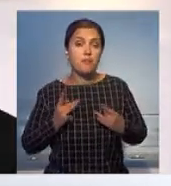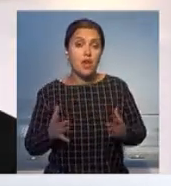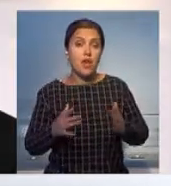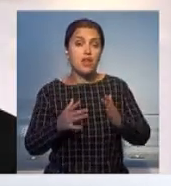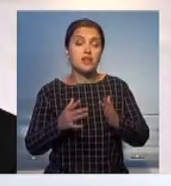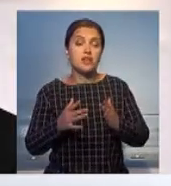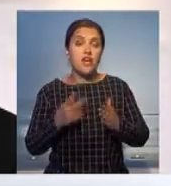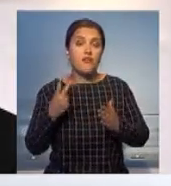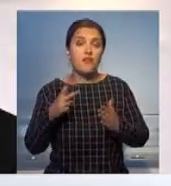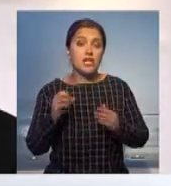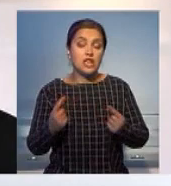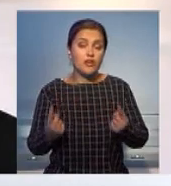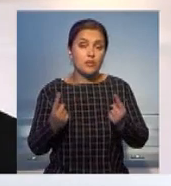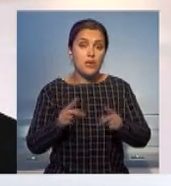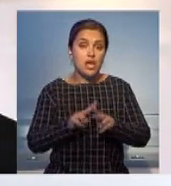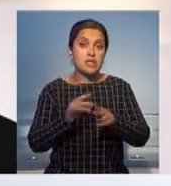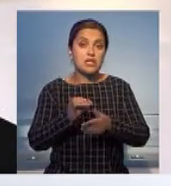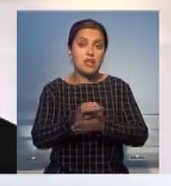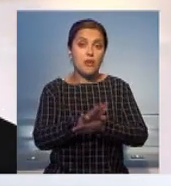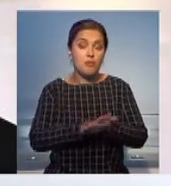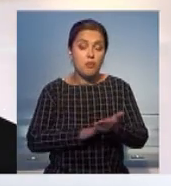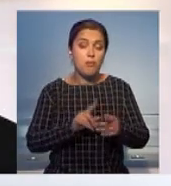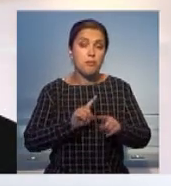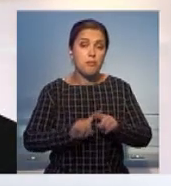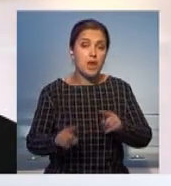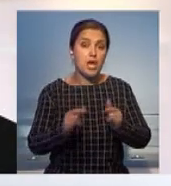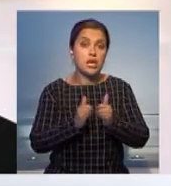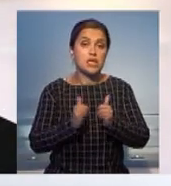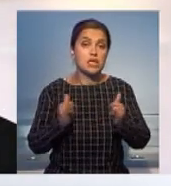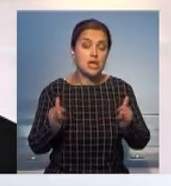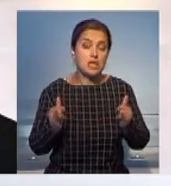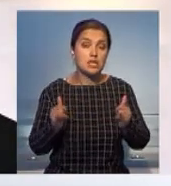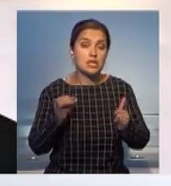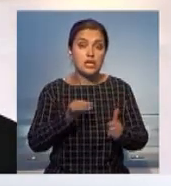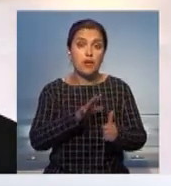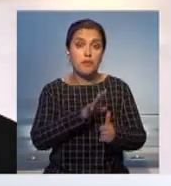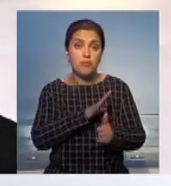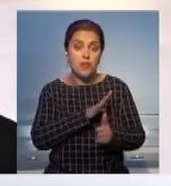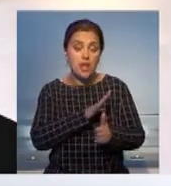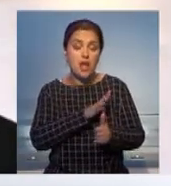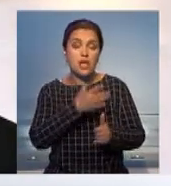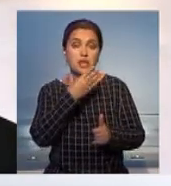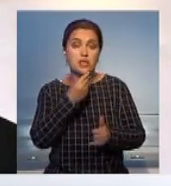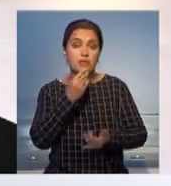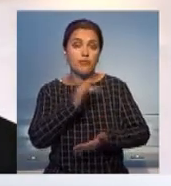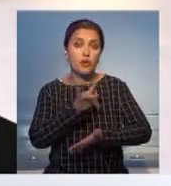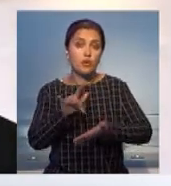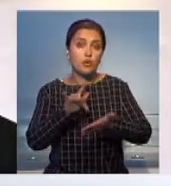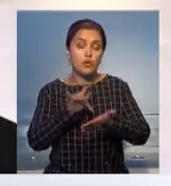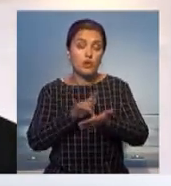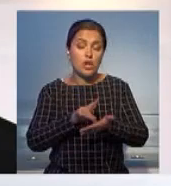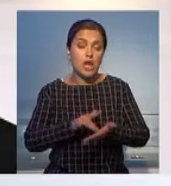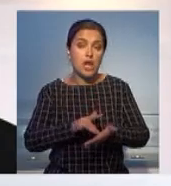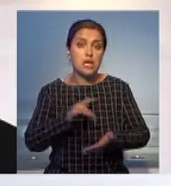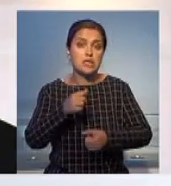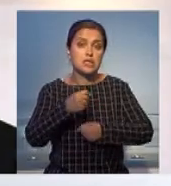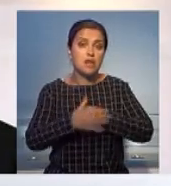20-летие, чтобы Астана и дальше также динамично развивалась и была образцовым городом в регионе